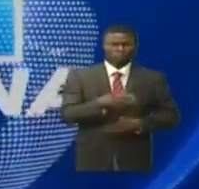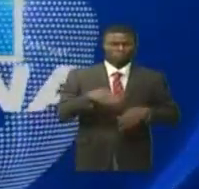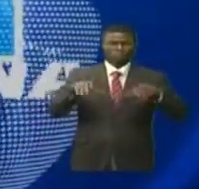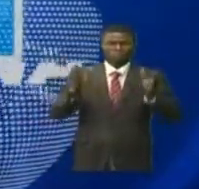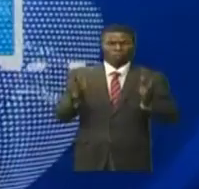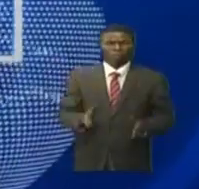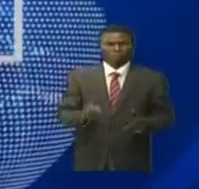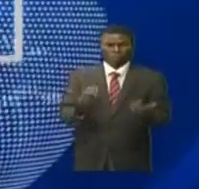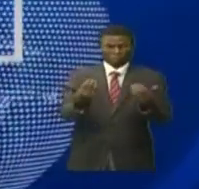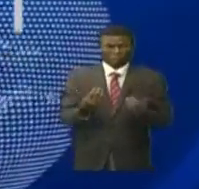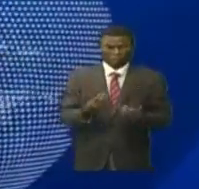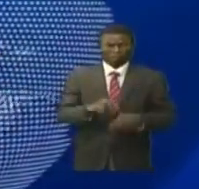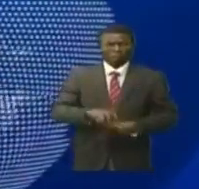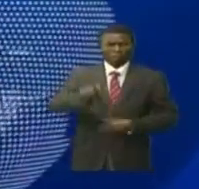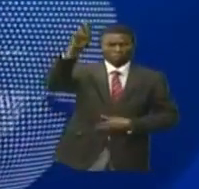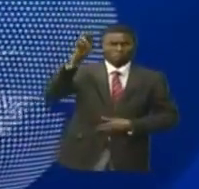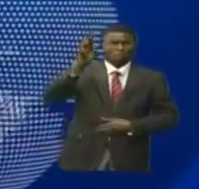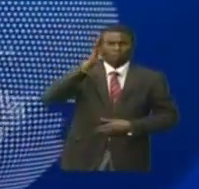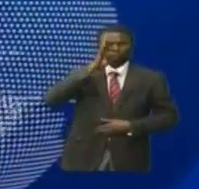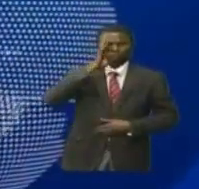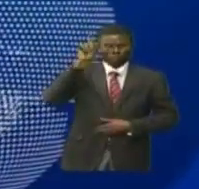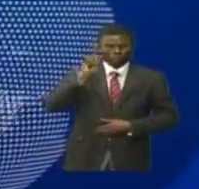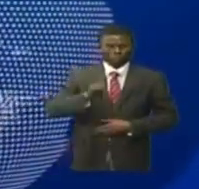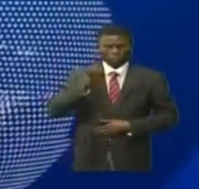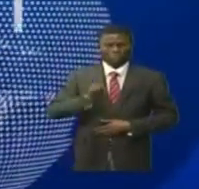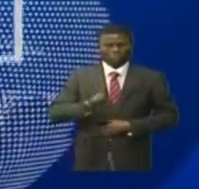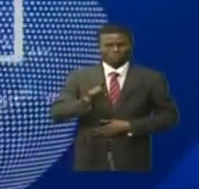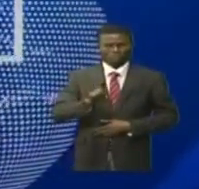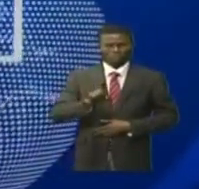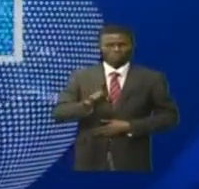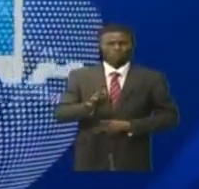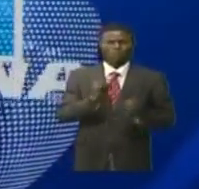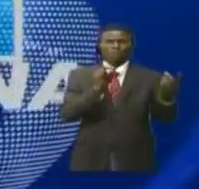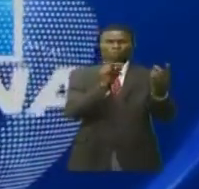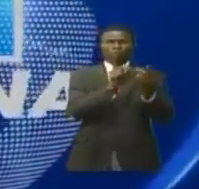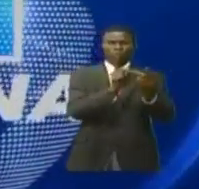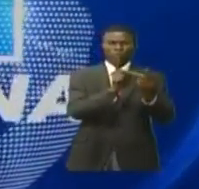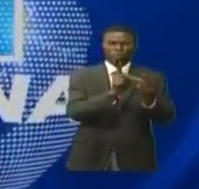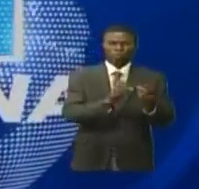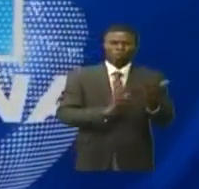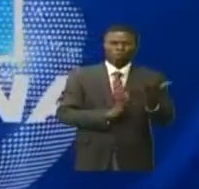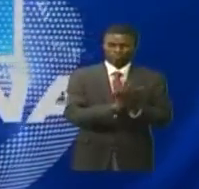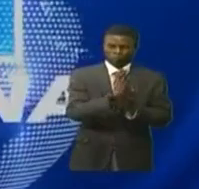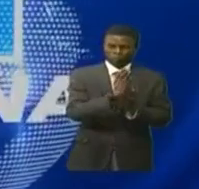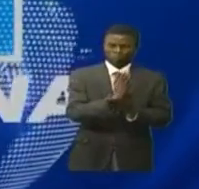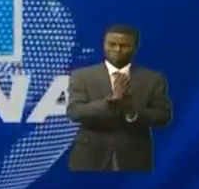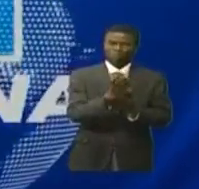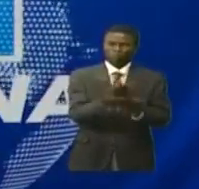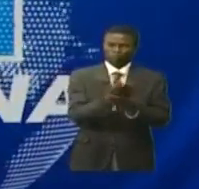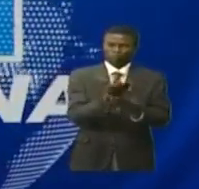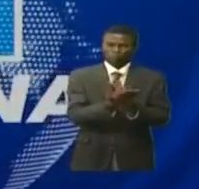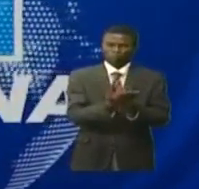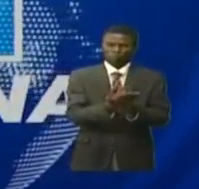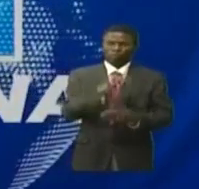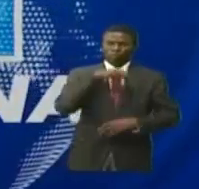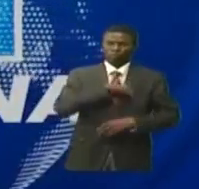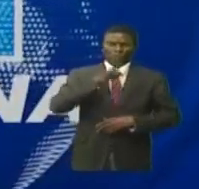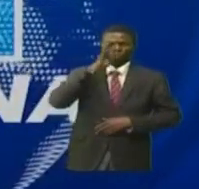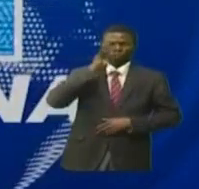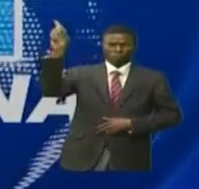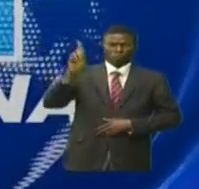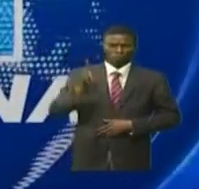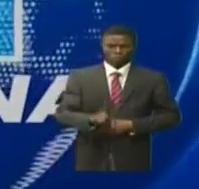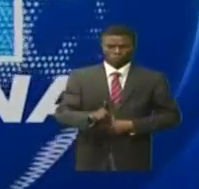Congolais qui veulent se rendre en Belgique sont encouragés à recourir on voit légal une mission de la migration belge etatine